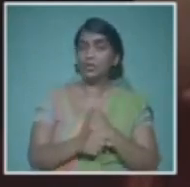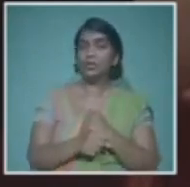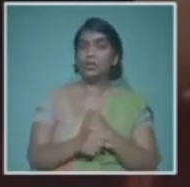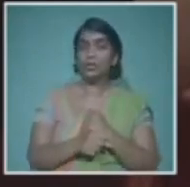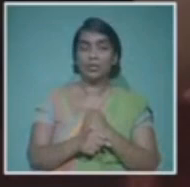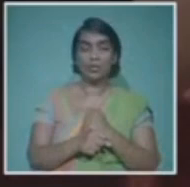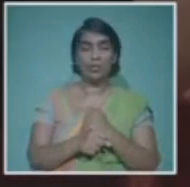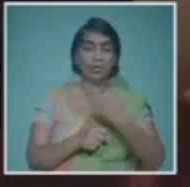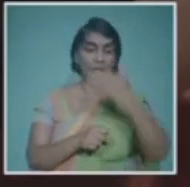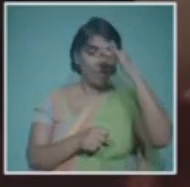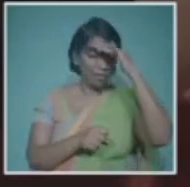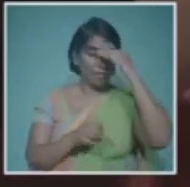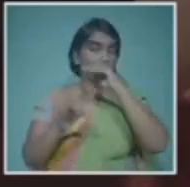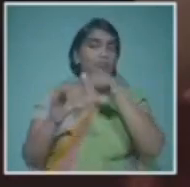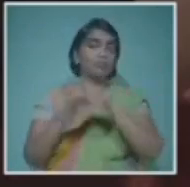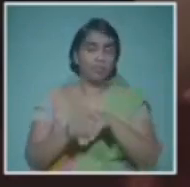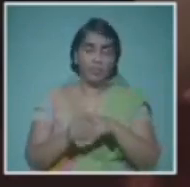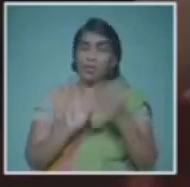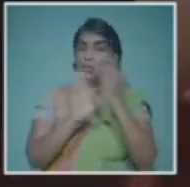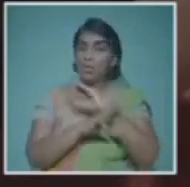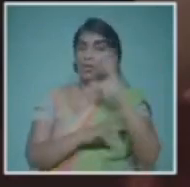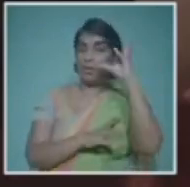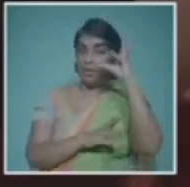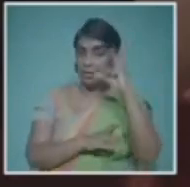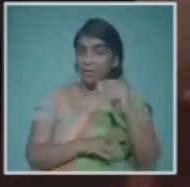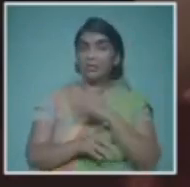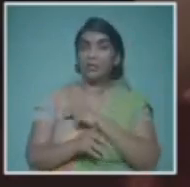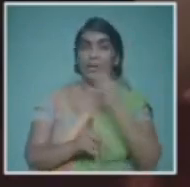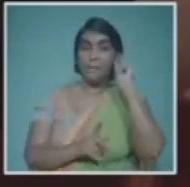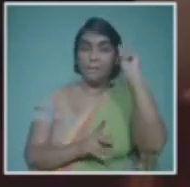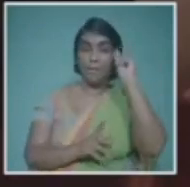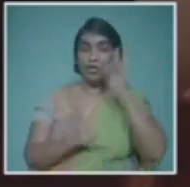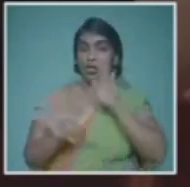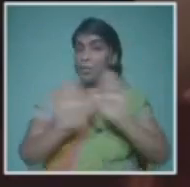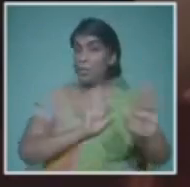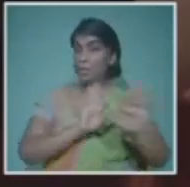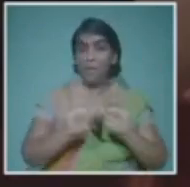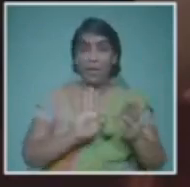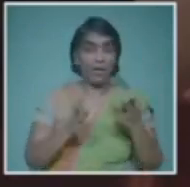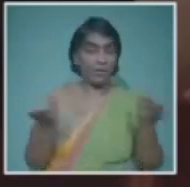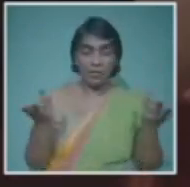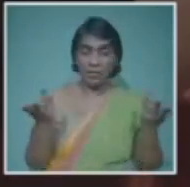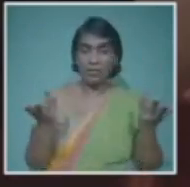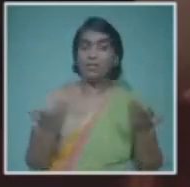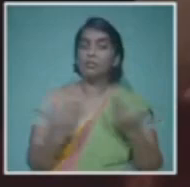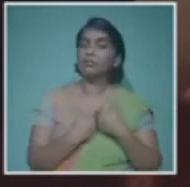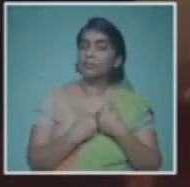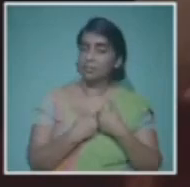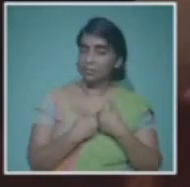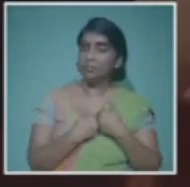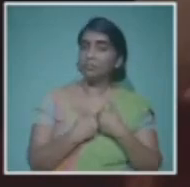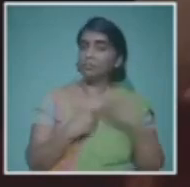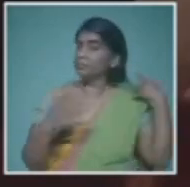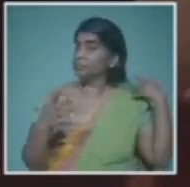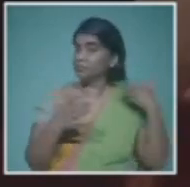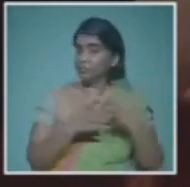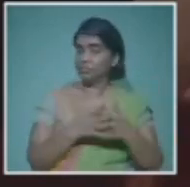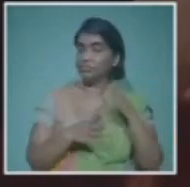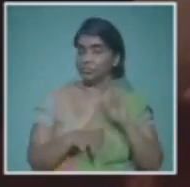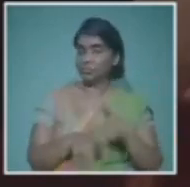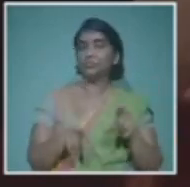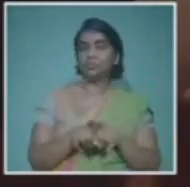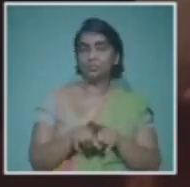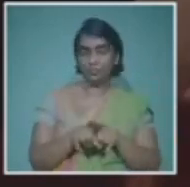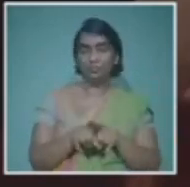මාන්නගේ නායකත්වයෙන් එදා රාත්‍රියේ දියත පාලනය කළේ නැත්නම් අපේ ඉතිහාසයට ගත වෙන්නට